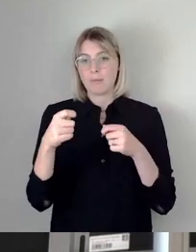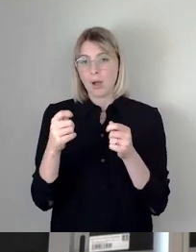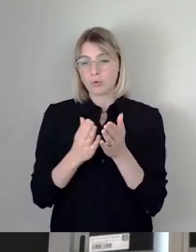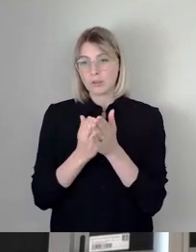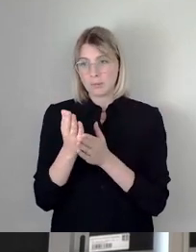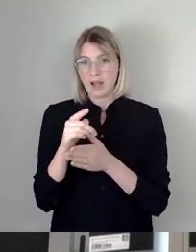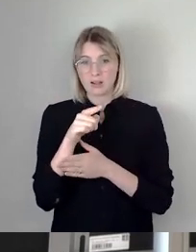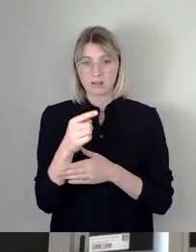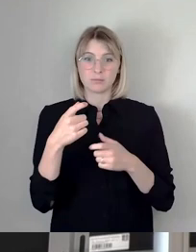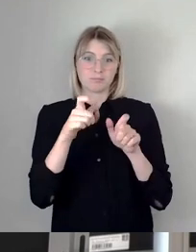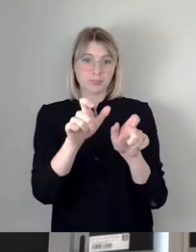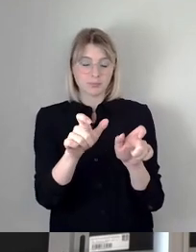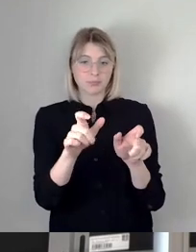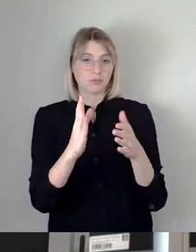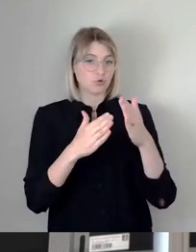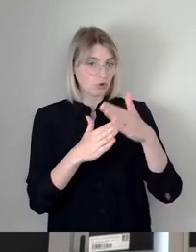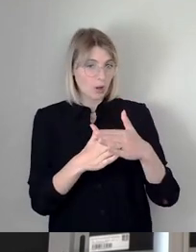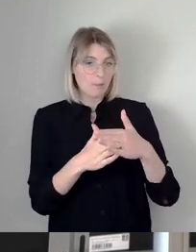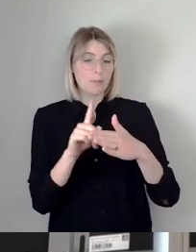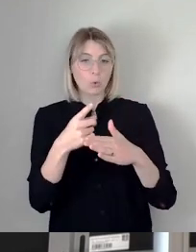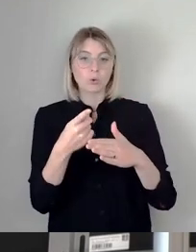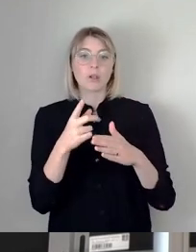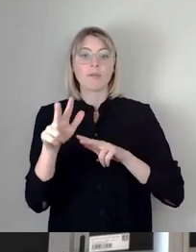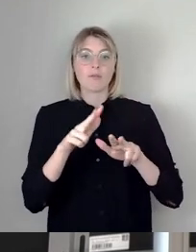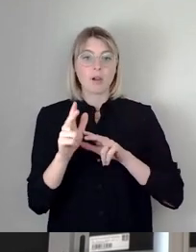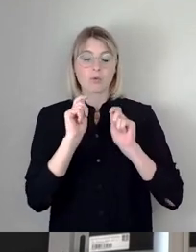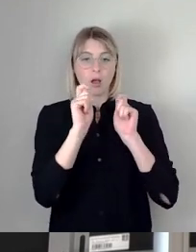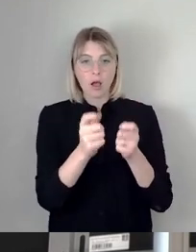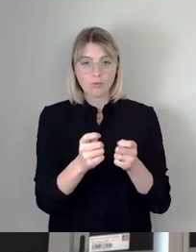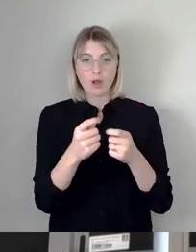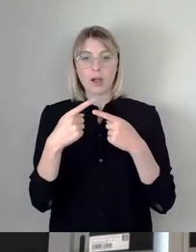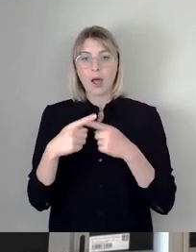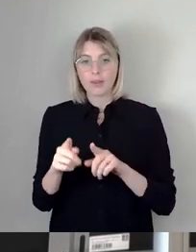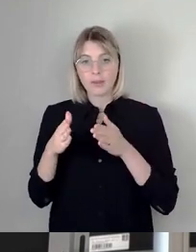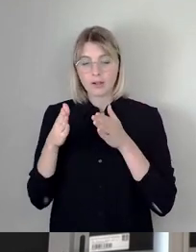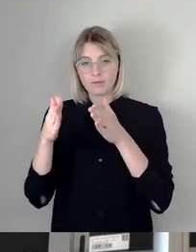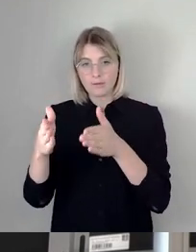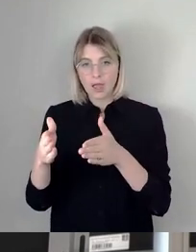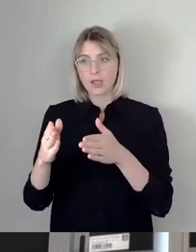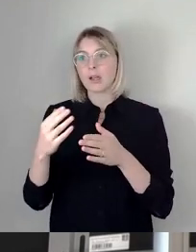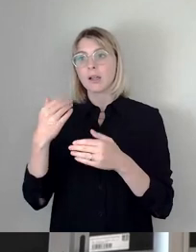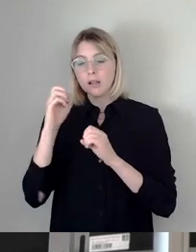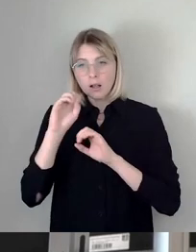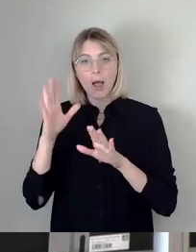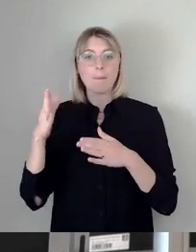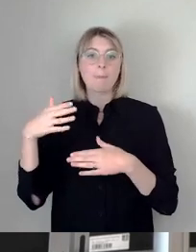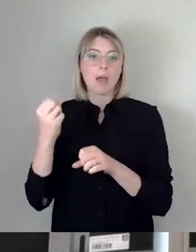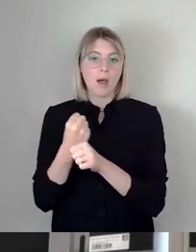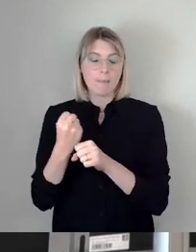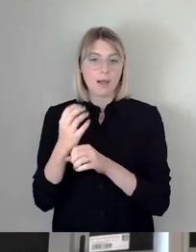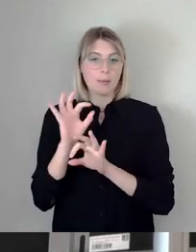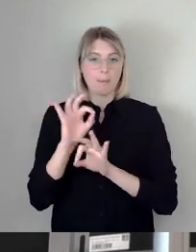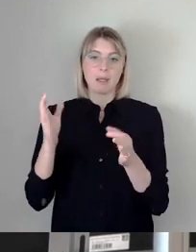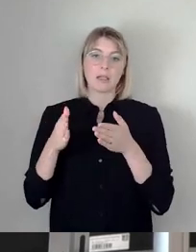und andererseits die Verwaltung beauftragen soll, einen anderen, zwar aufwendigeren, aber auch besseren Weg zu finden, diese entgegengesetzte